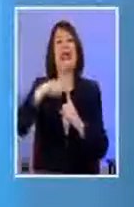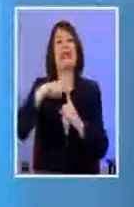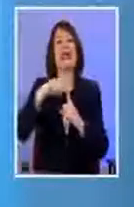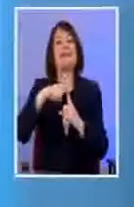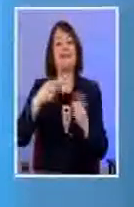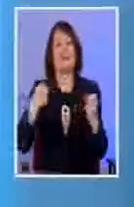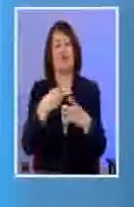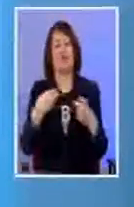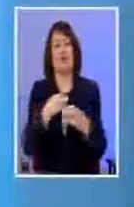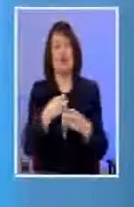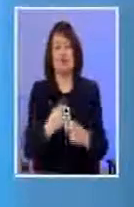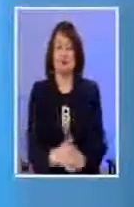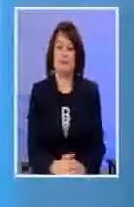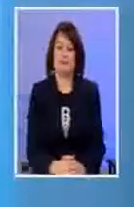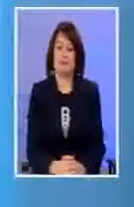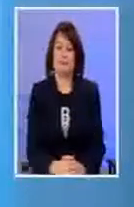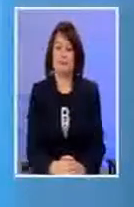επίσης.